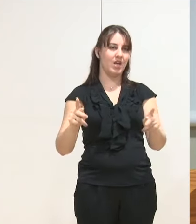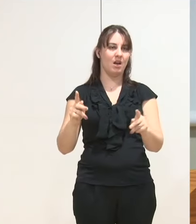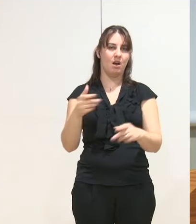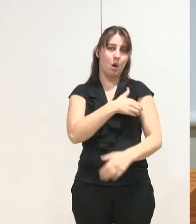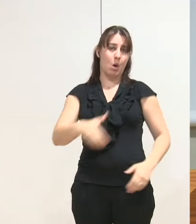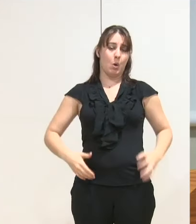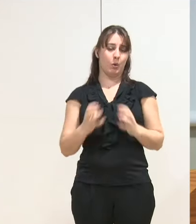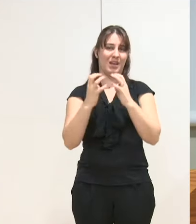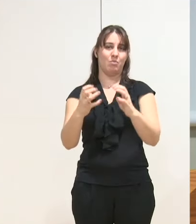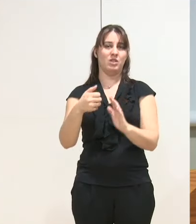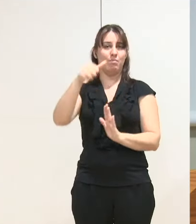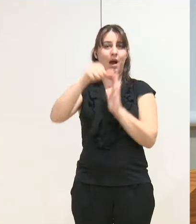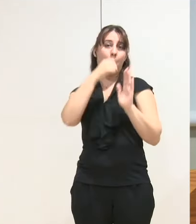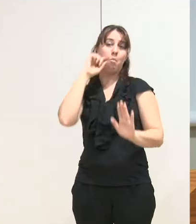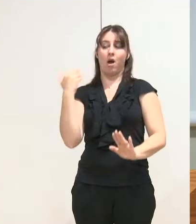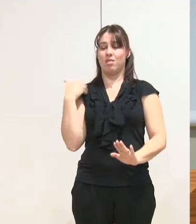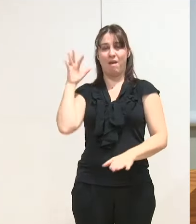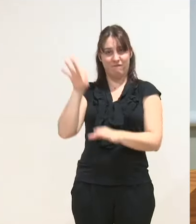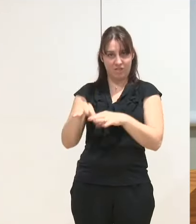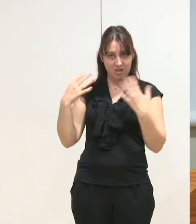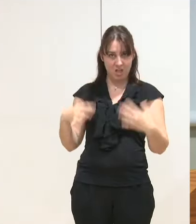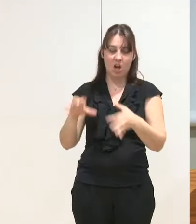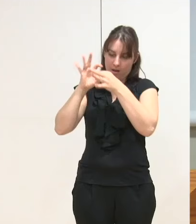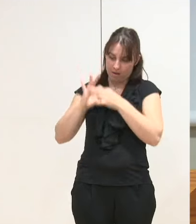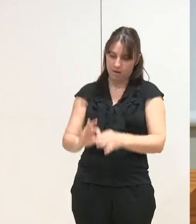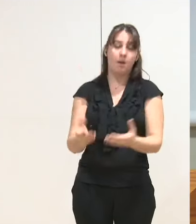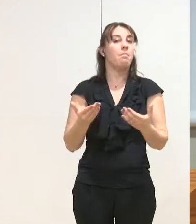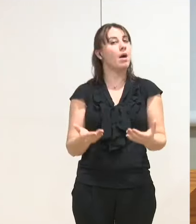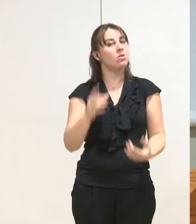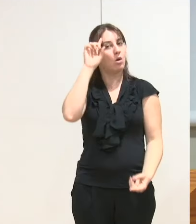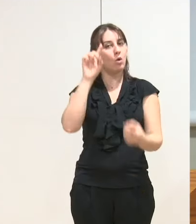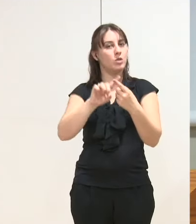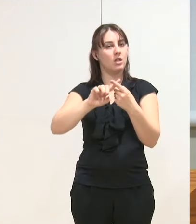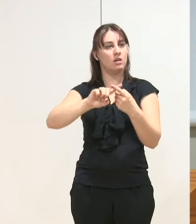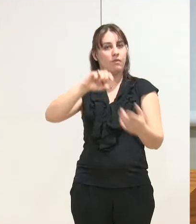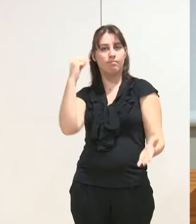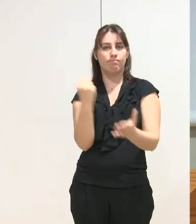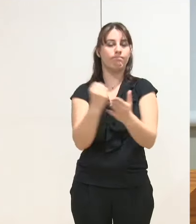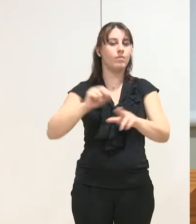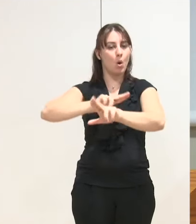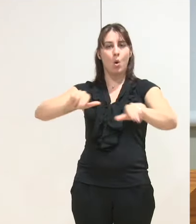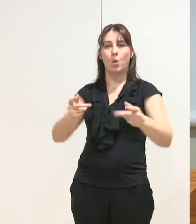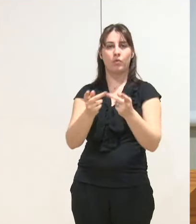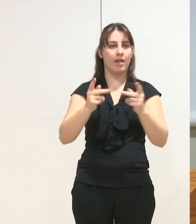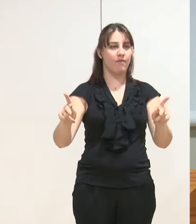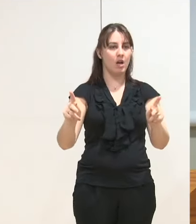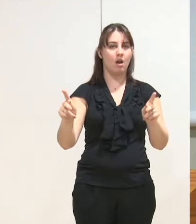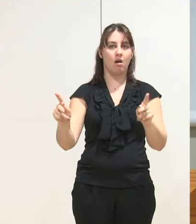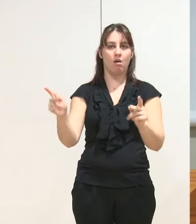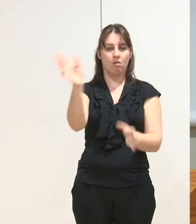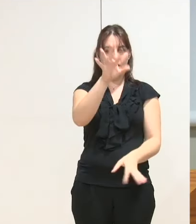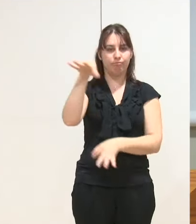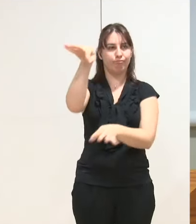municipal précédent mais il s'agit cette fois donc de valider le contrat de ville tel que